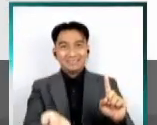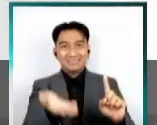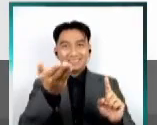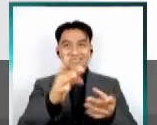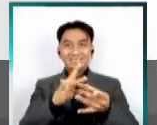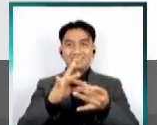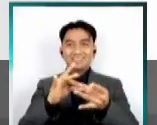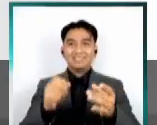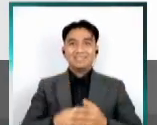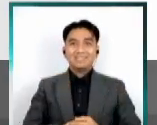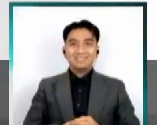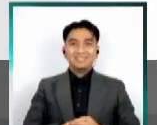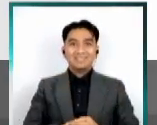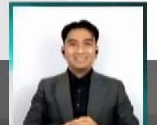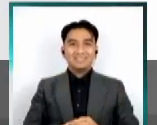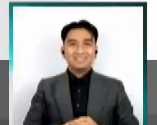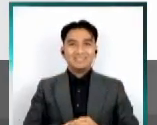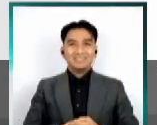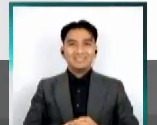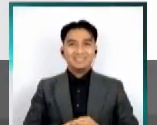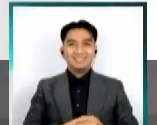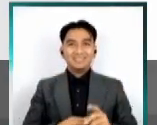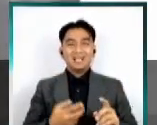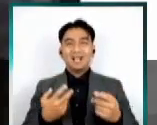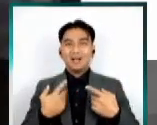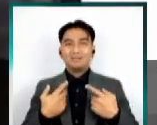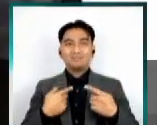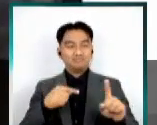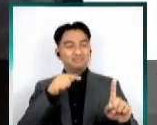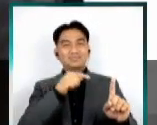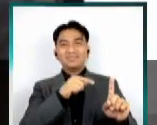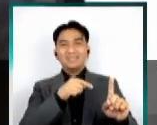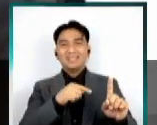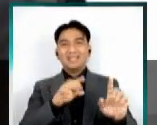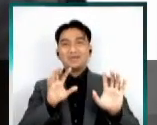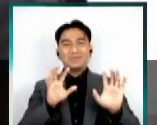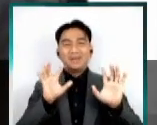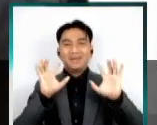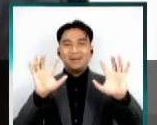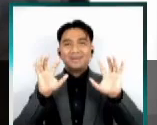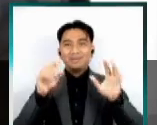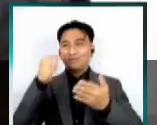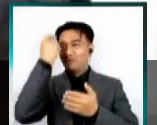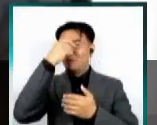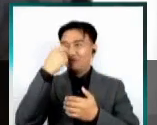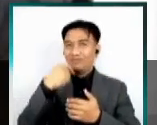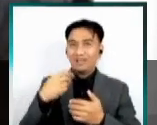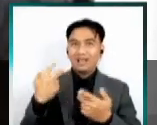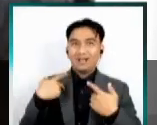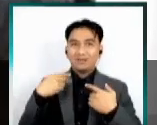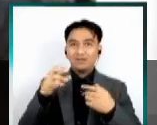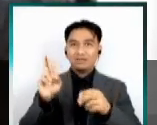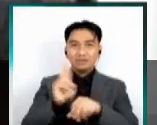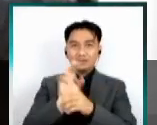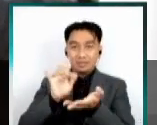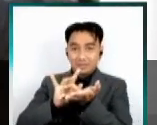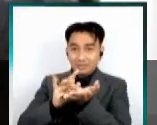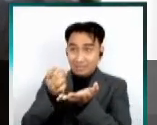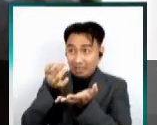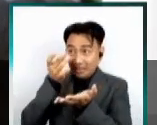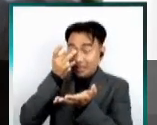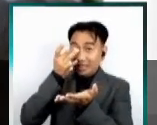Acheche. Kompleto sa madre outfit, nakakatakot na makeup at contact lens ang getup ni Nico